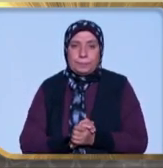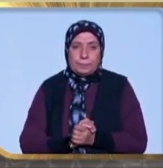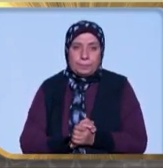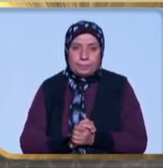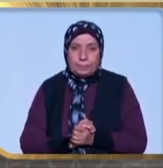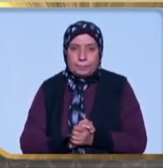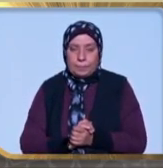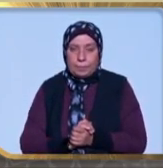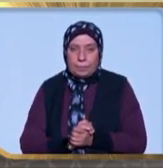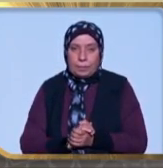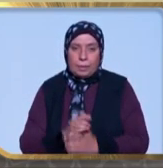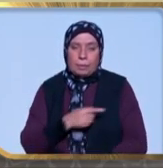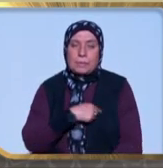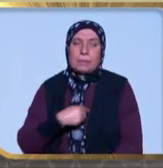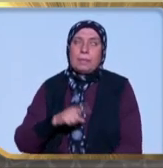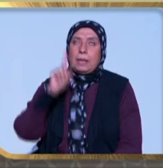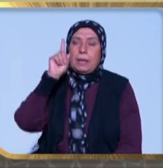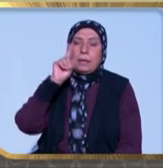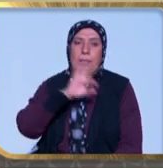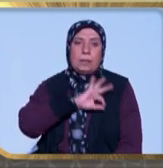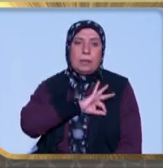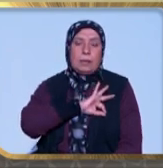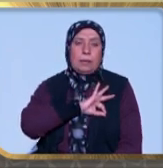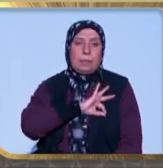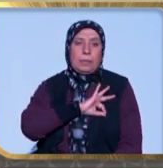الرجيم. بسم الله